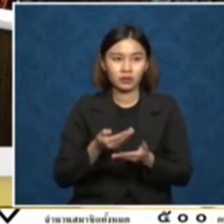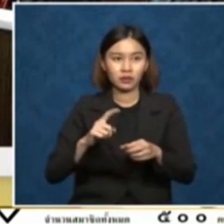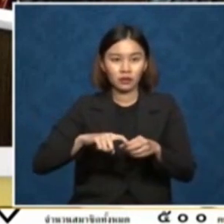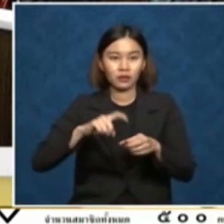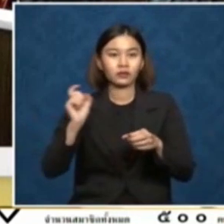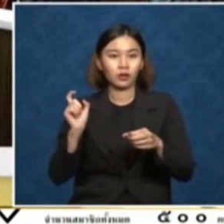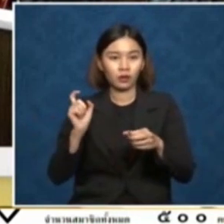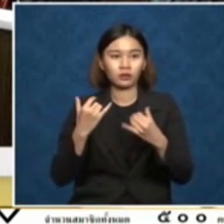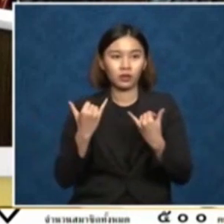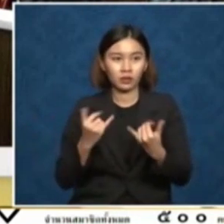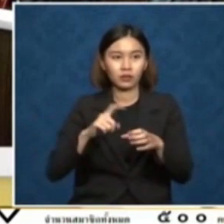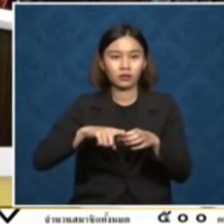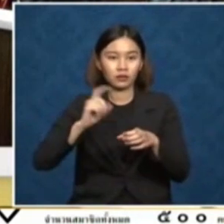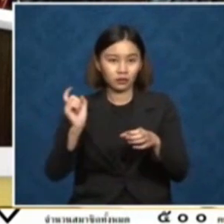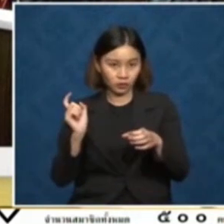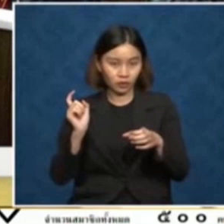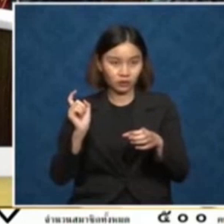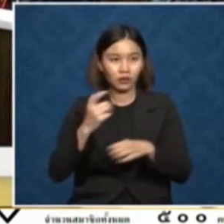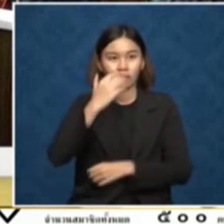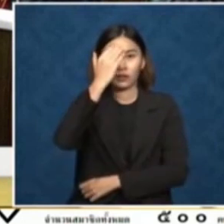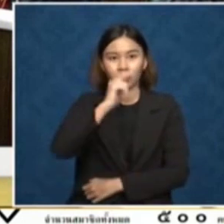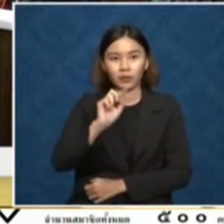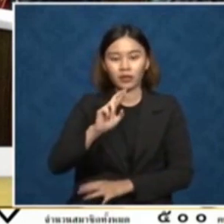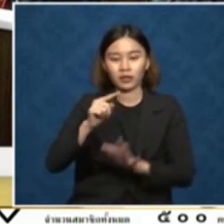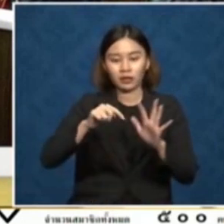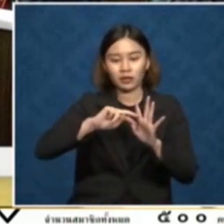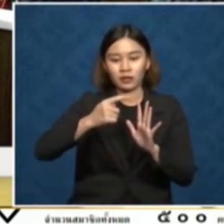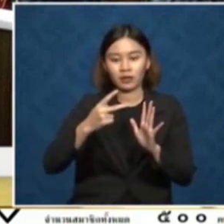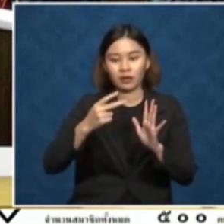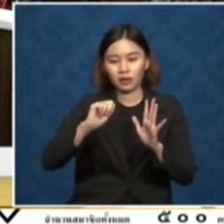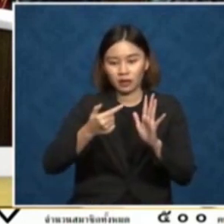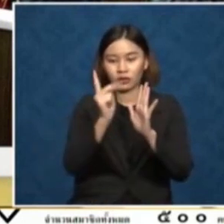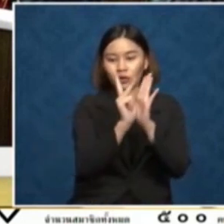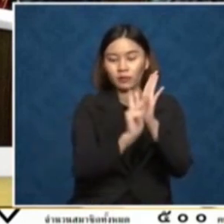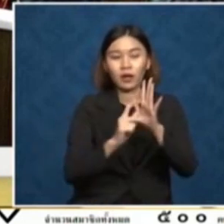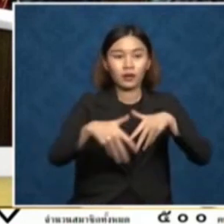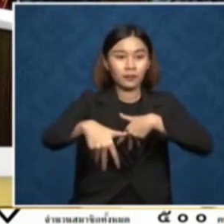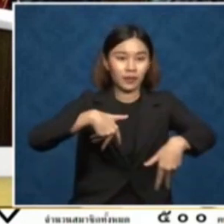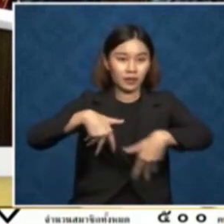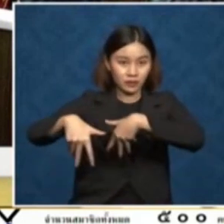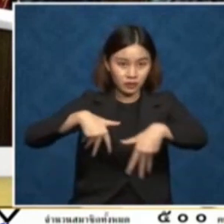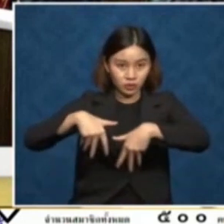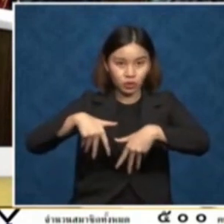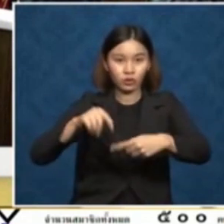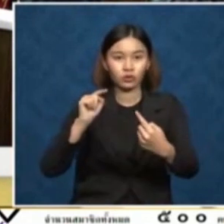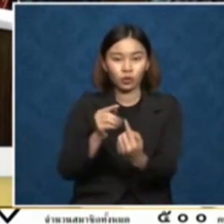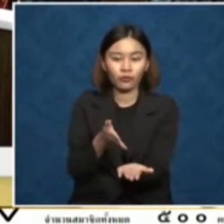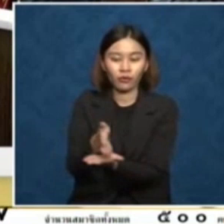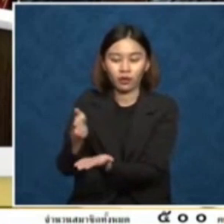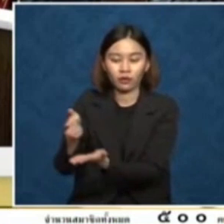อนร่างฉบับนี้ออกไปก่อนเพื่อให้ร่างกฎหมายจากภาคประชาชนและภาคส่ว